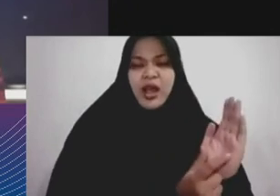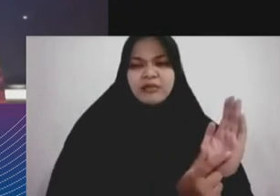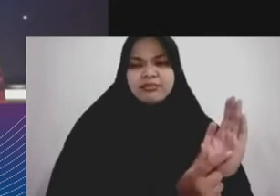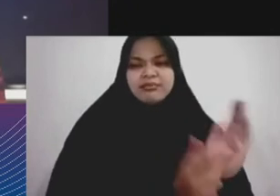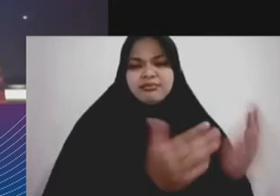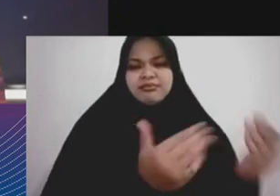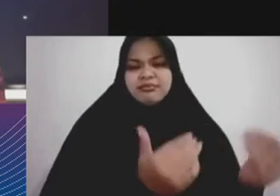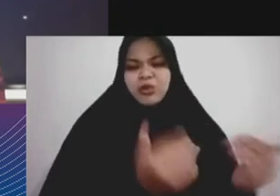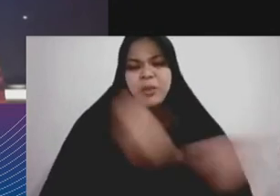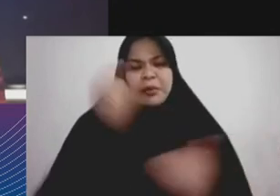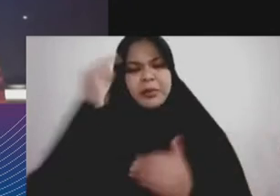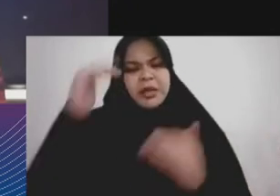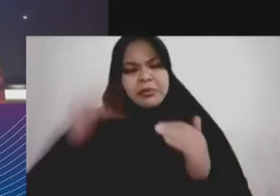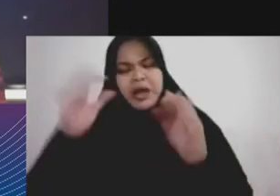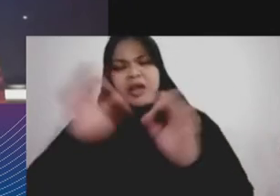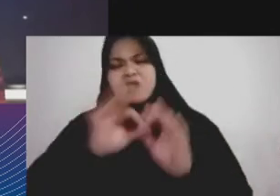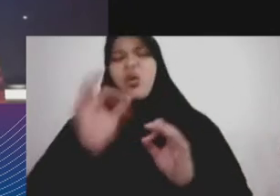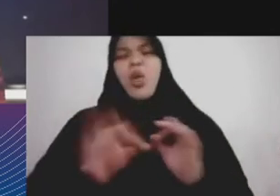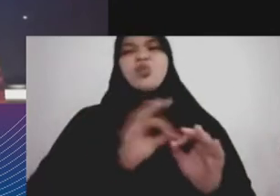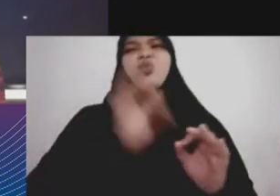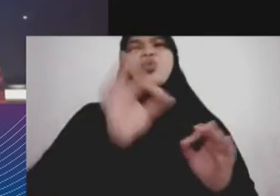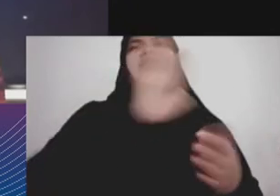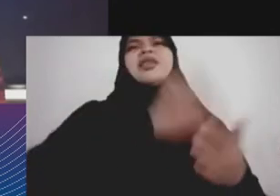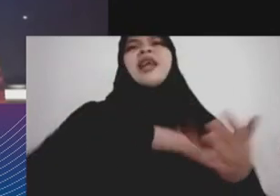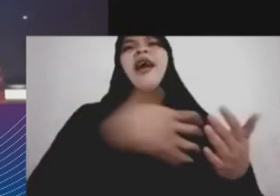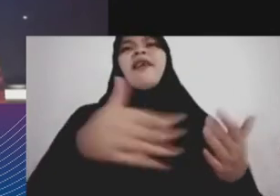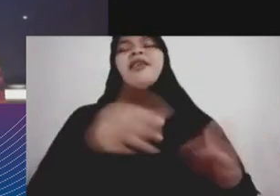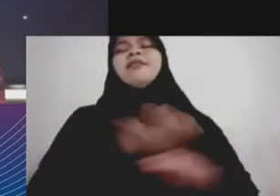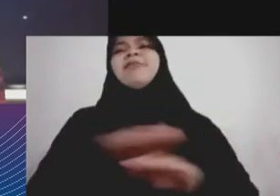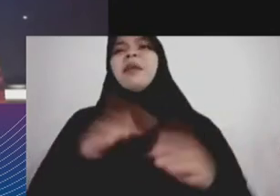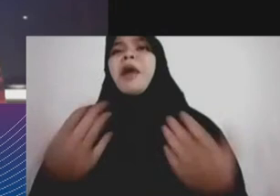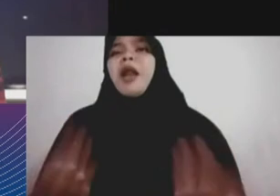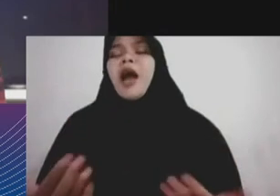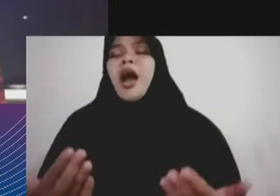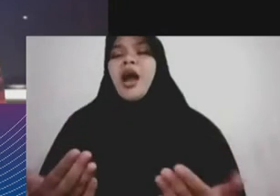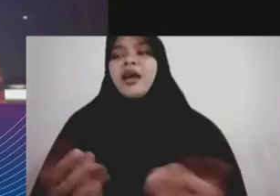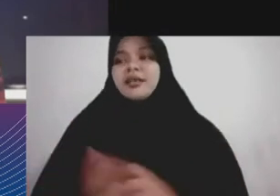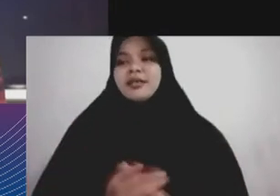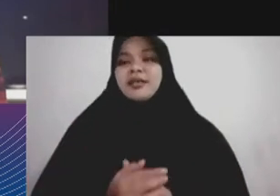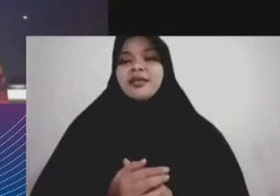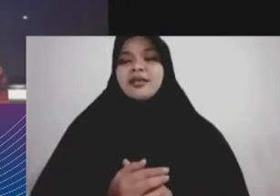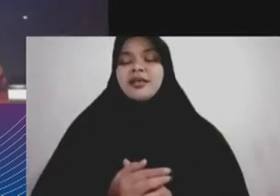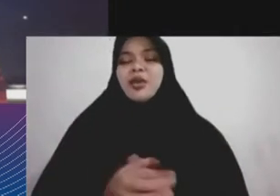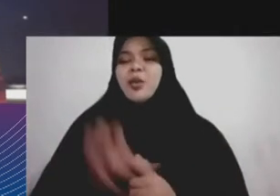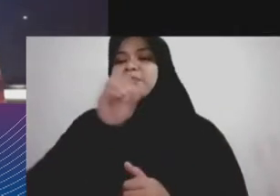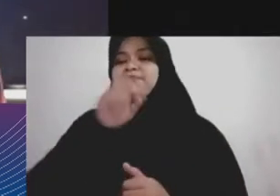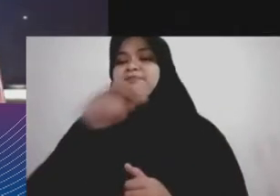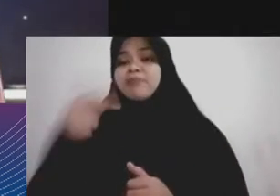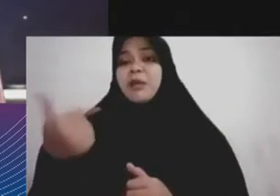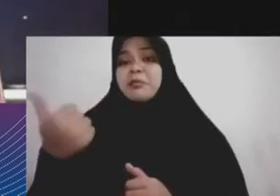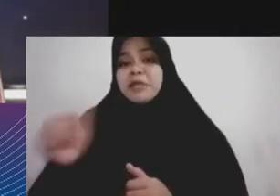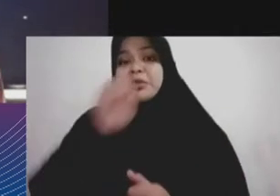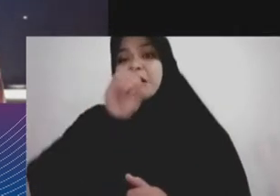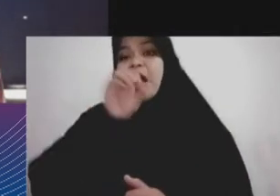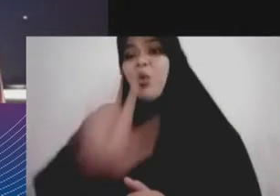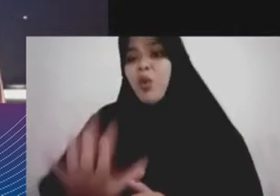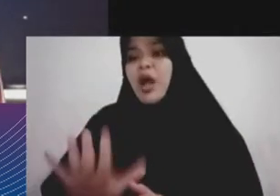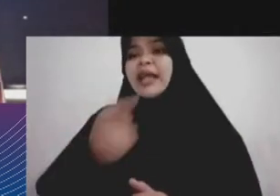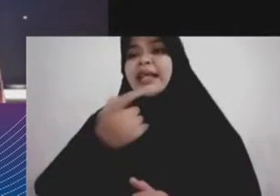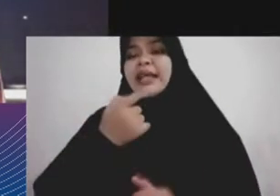bagaimana solusi-solusi draftingnya gitu untuk menjawab persoalan-persoalan yang menyangkut draft,